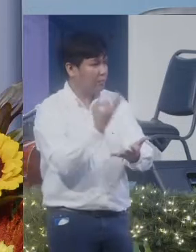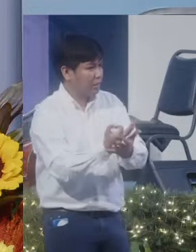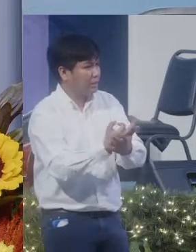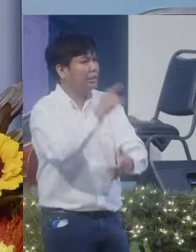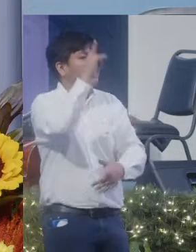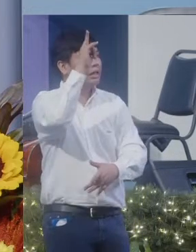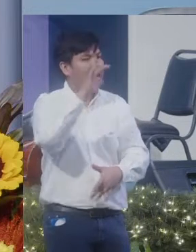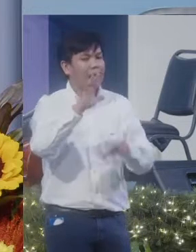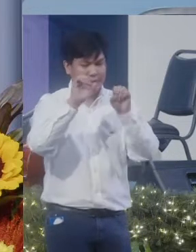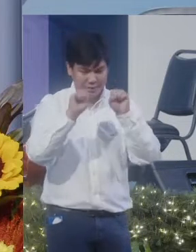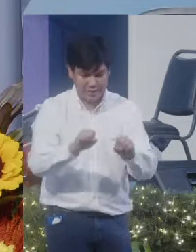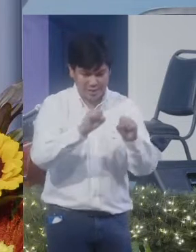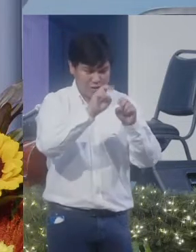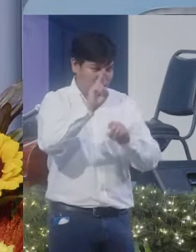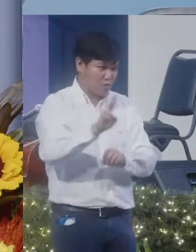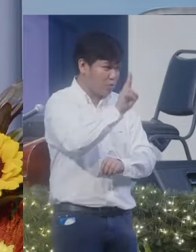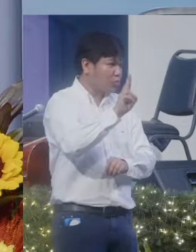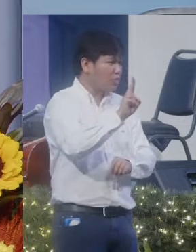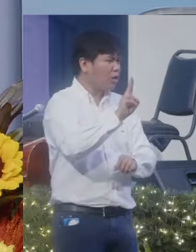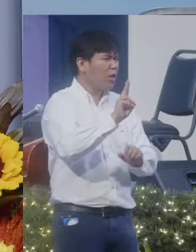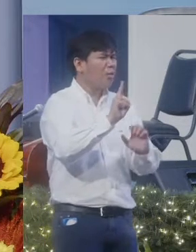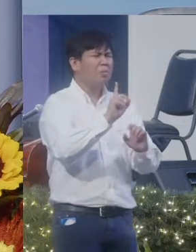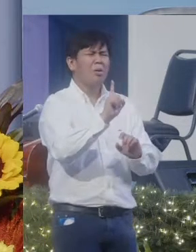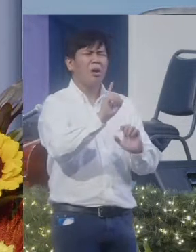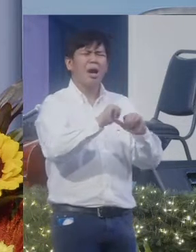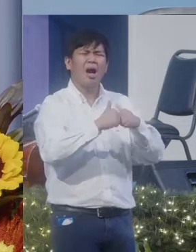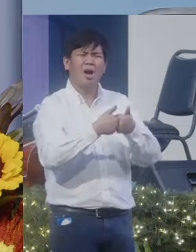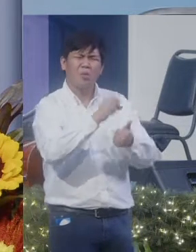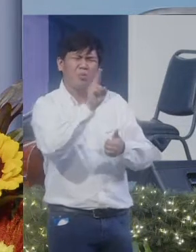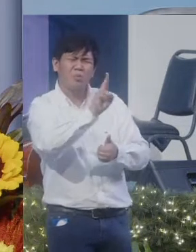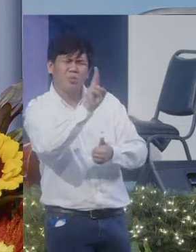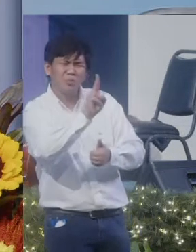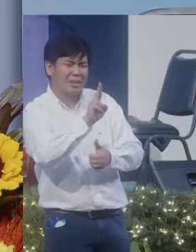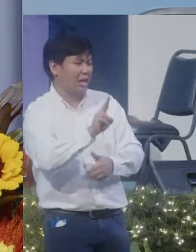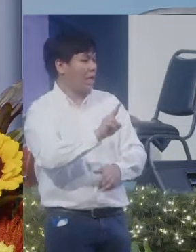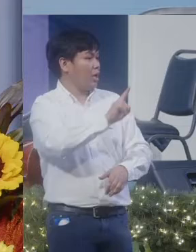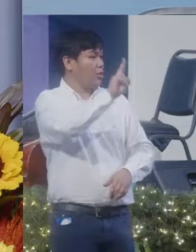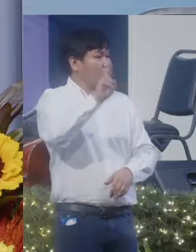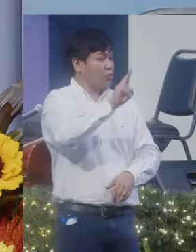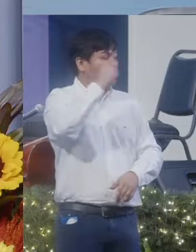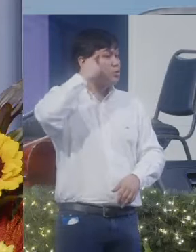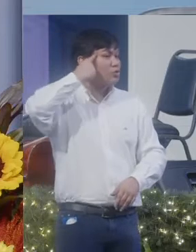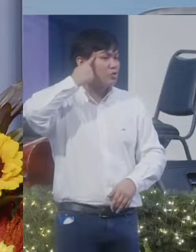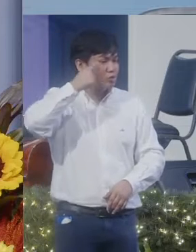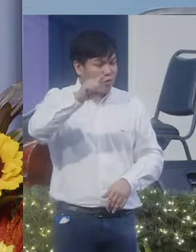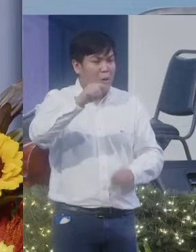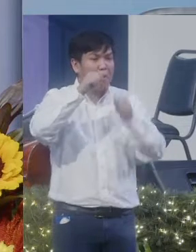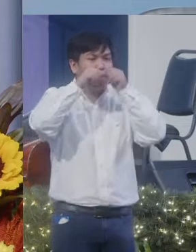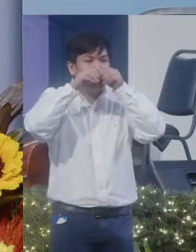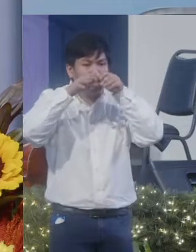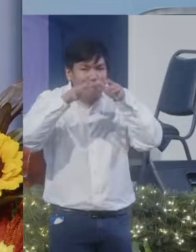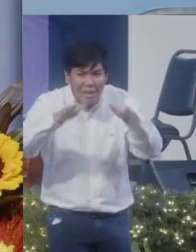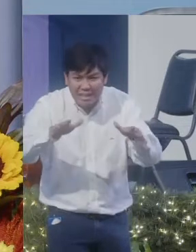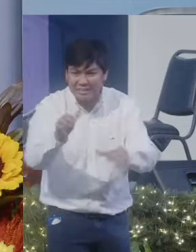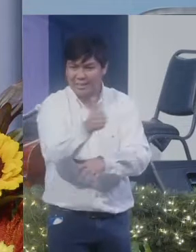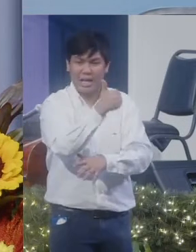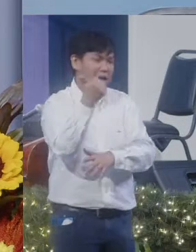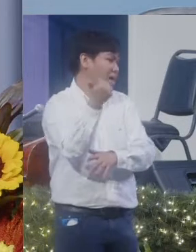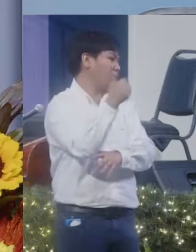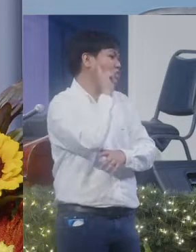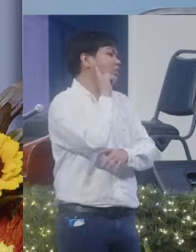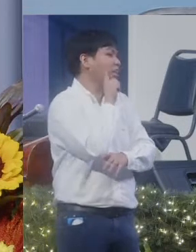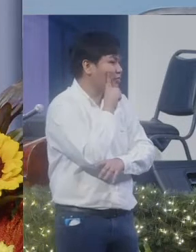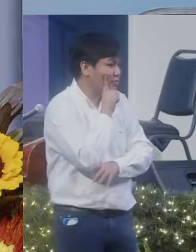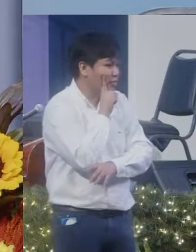ginamit niya, gagamitin niya sa isang makapangyarihang paraan upang tayo ay maging pagpapala sa iba